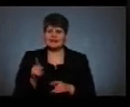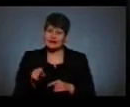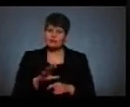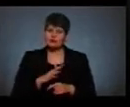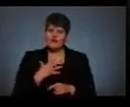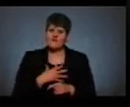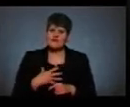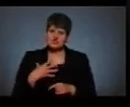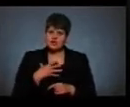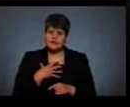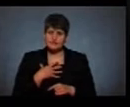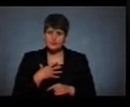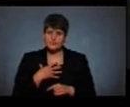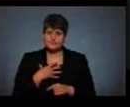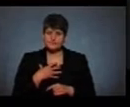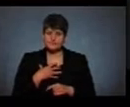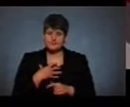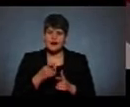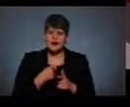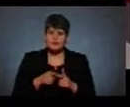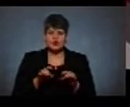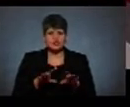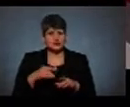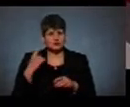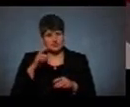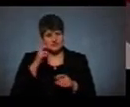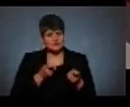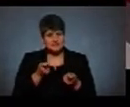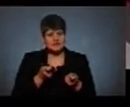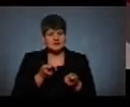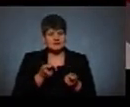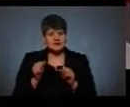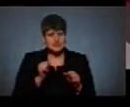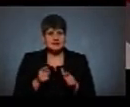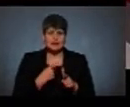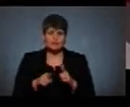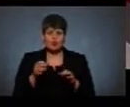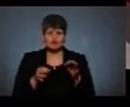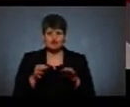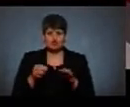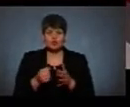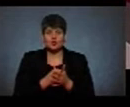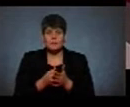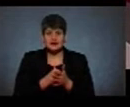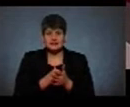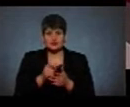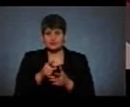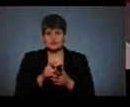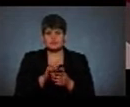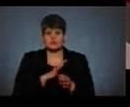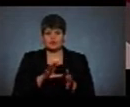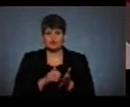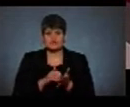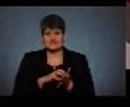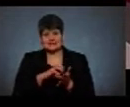або через рішення обласної адміністрації, або через суд добитися того, щоб їх не знімали з реєстрації, щоб